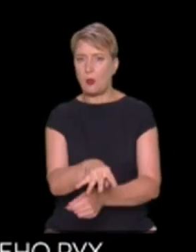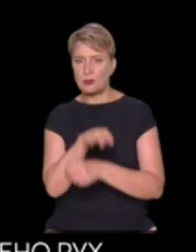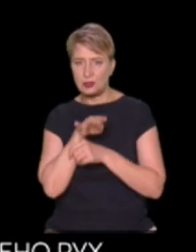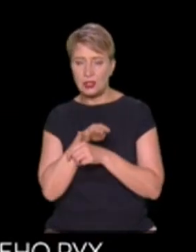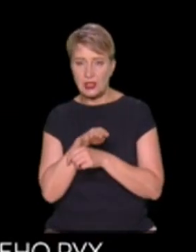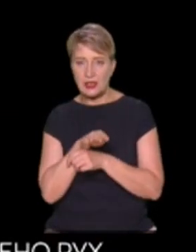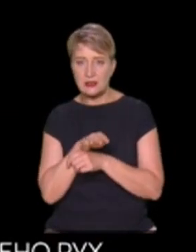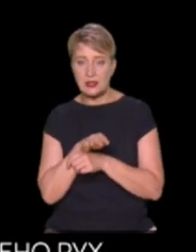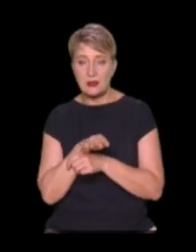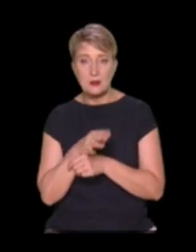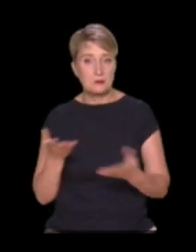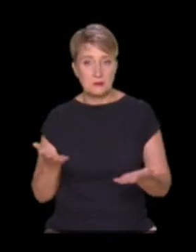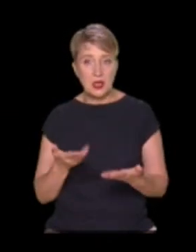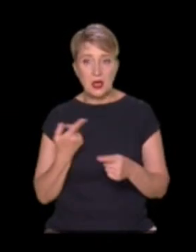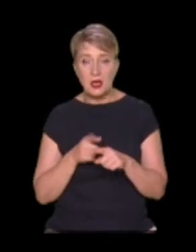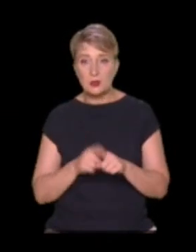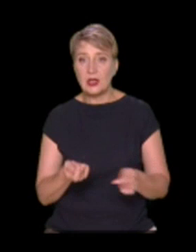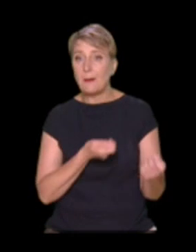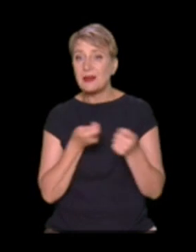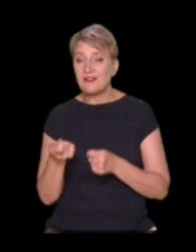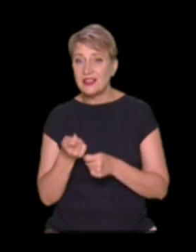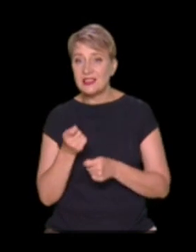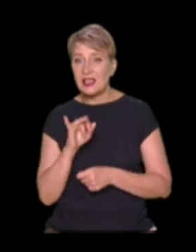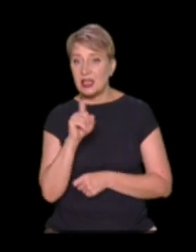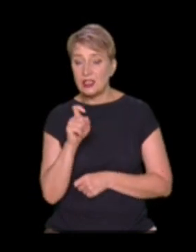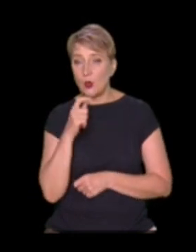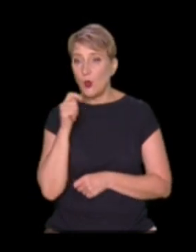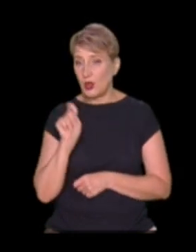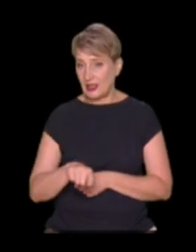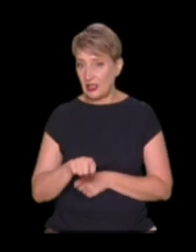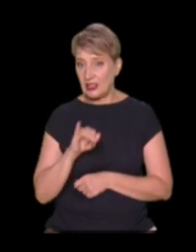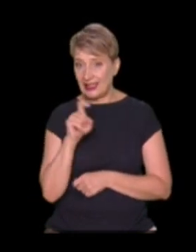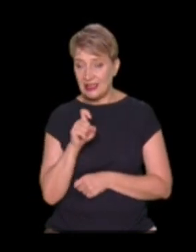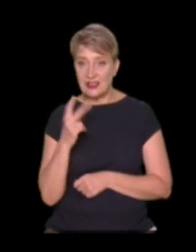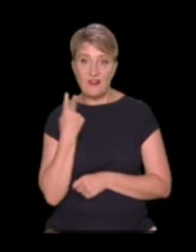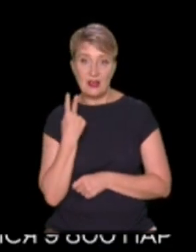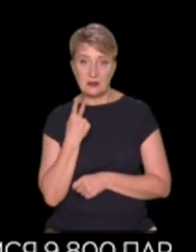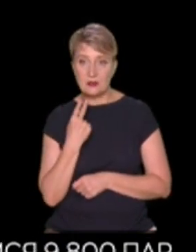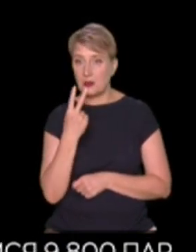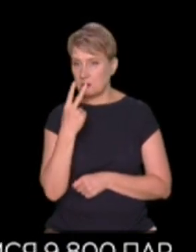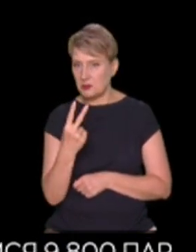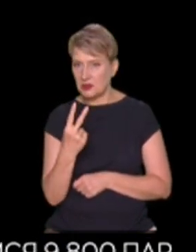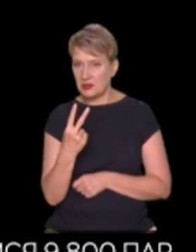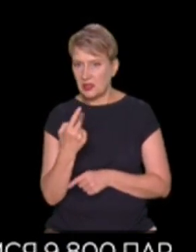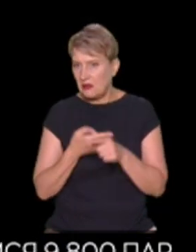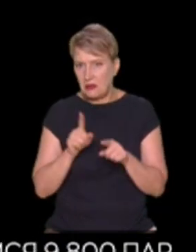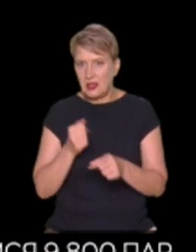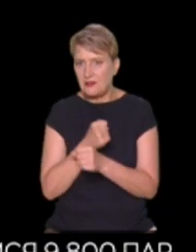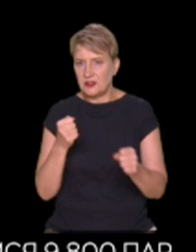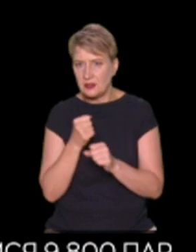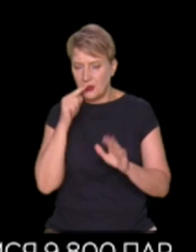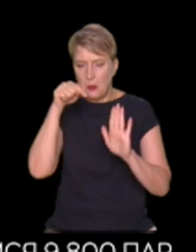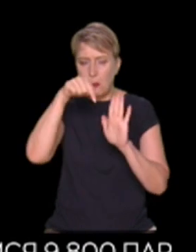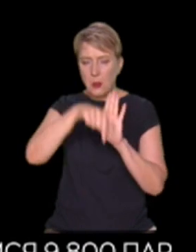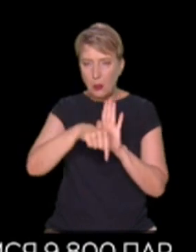ракет «Brimstone», которые поставили Украине из Великобритании, насколько я помню. Показали, что вот она не взорвалась, воткнулась в землю.